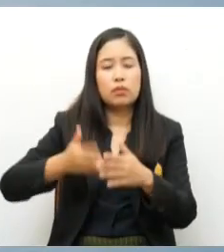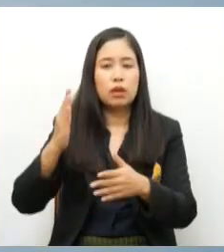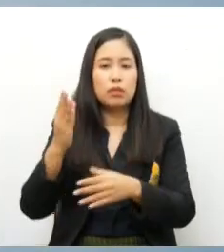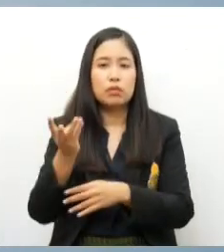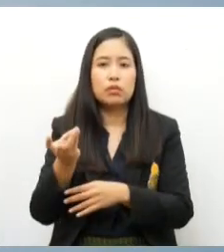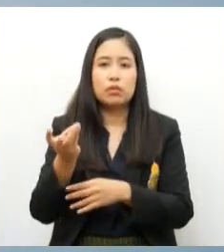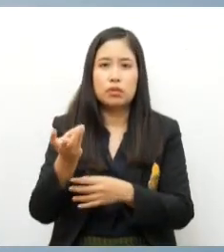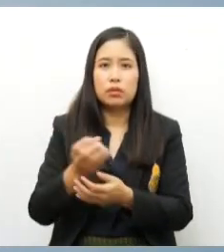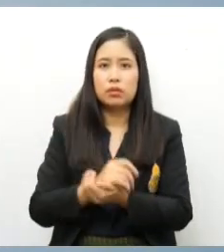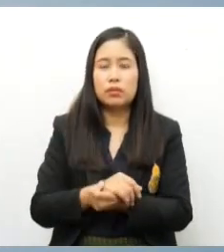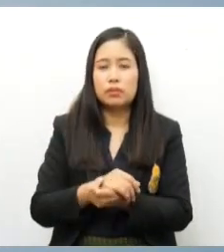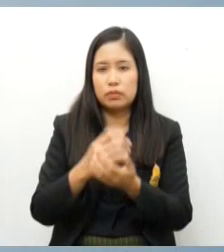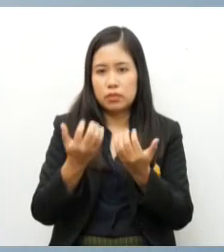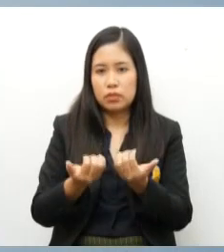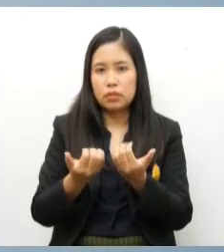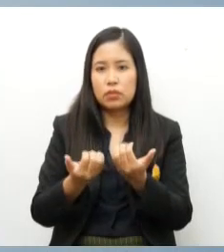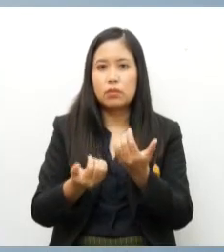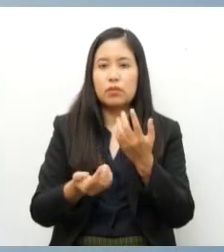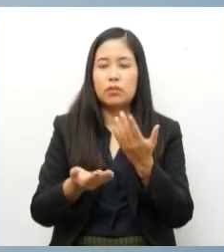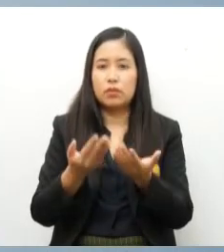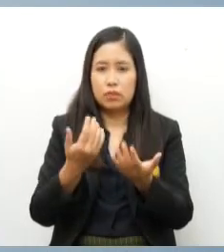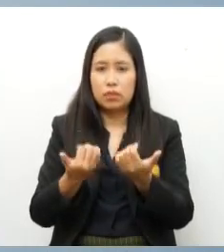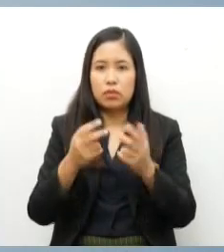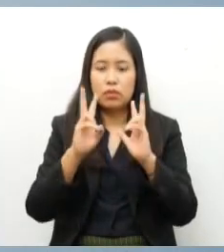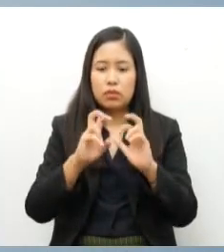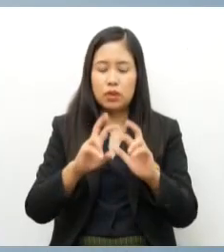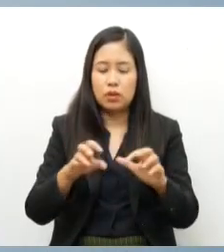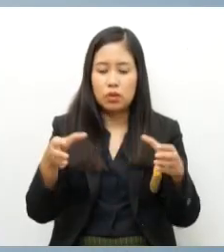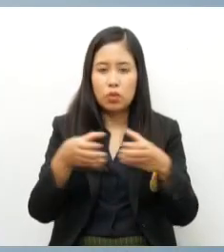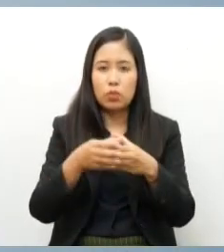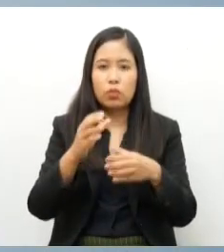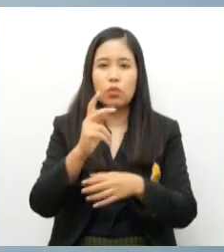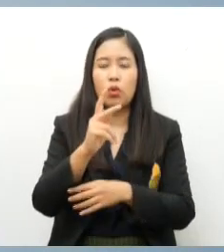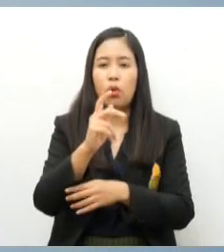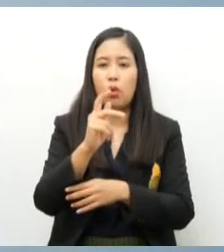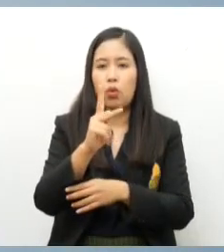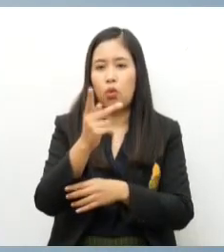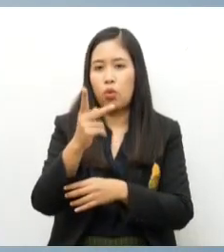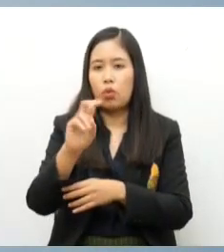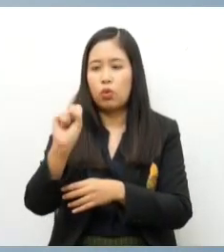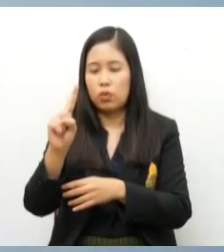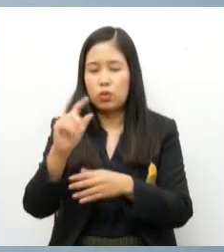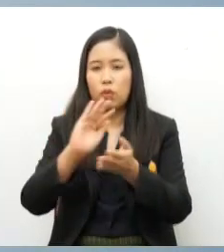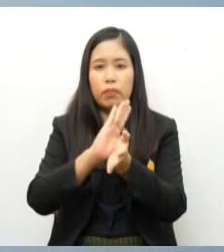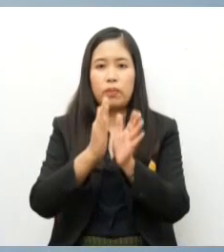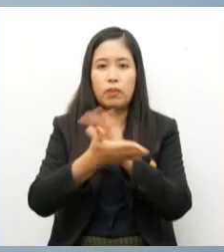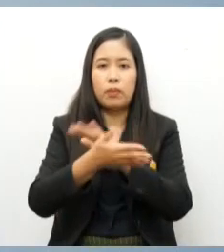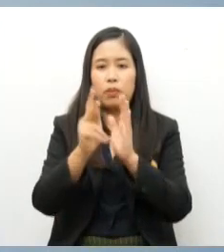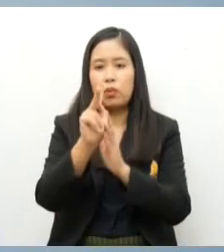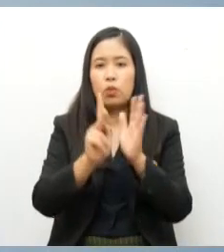นะครับถ้าได้ผลอย่างไรก็จะคงส่งกลับไปยังกคส.เพื่อจะไปปรับปรุงแก้ไขหลักเกณฑ์ในโอกาสต่อไปนะ